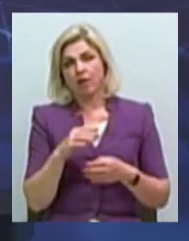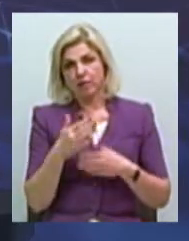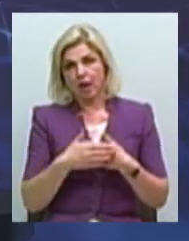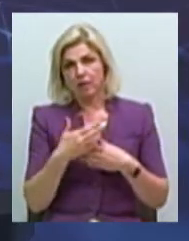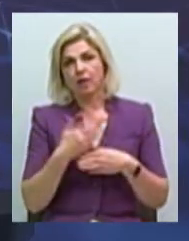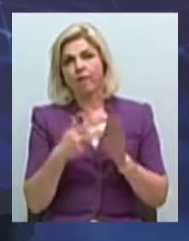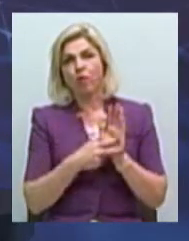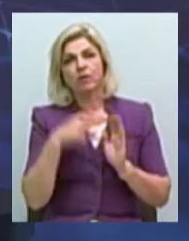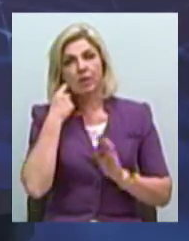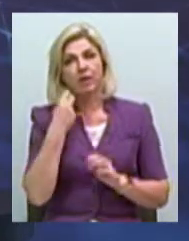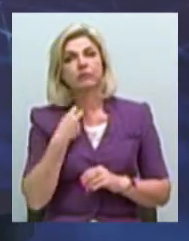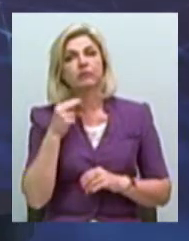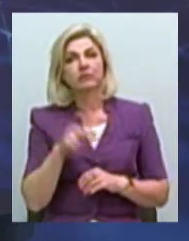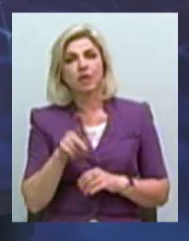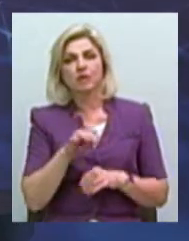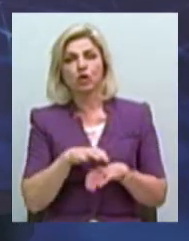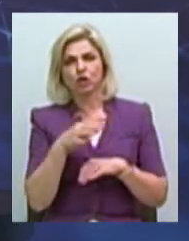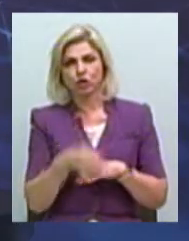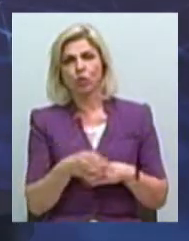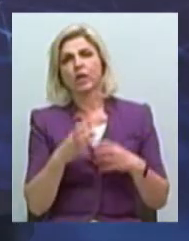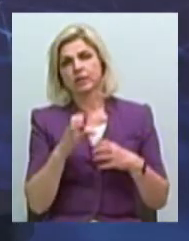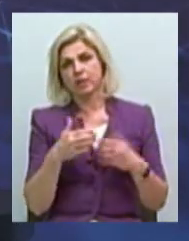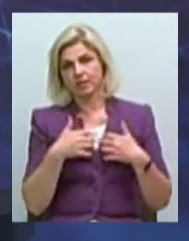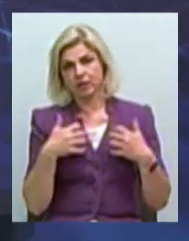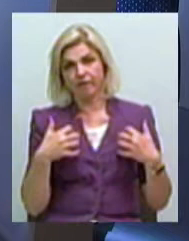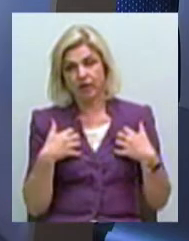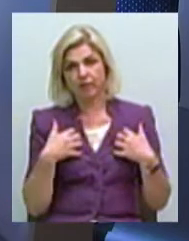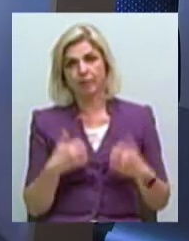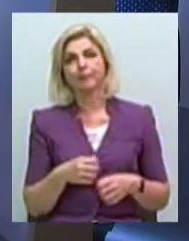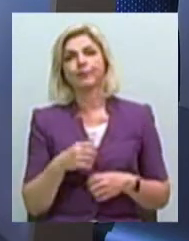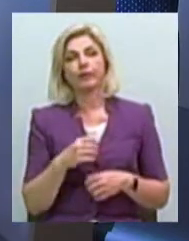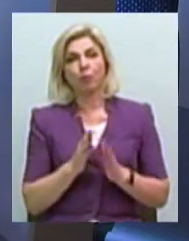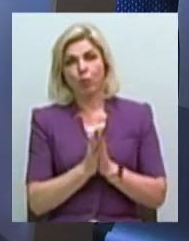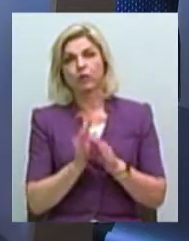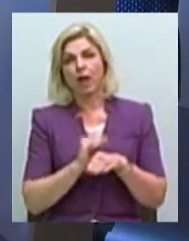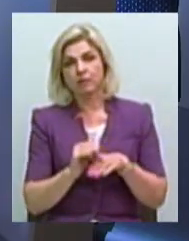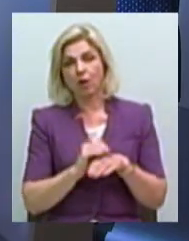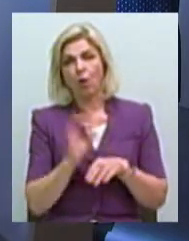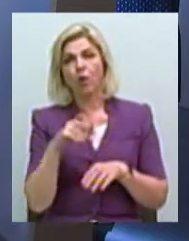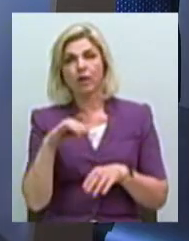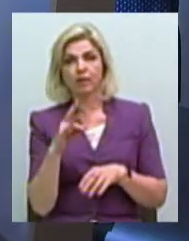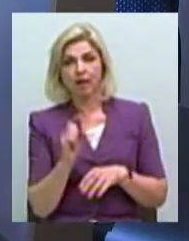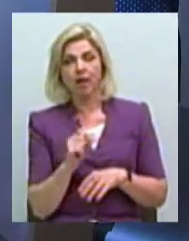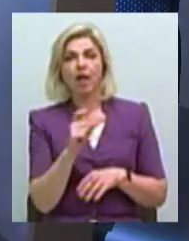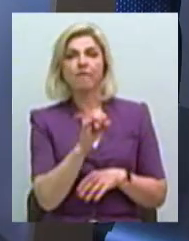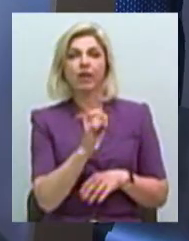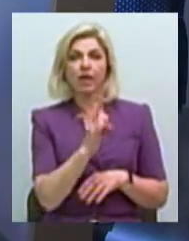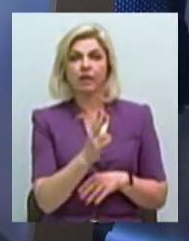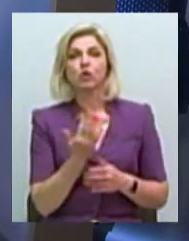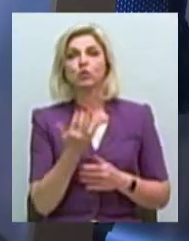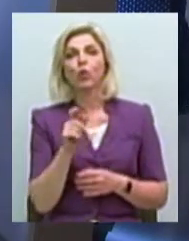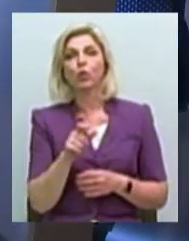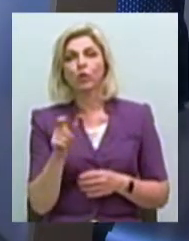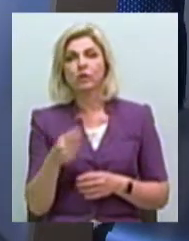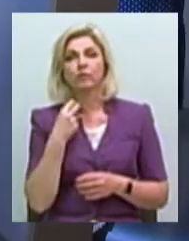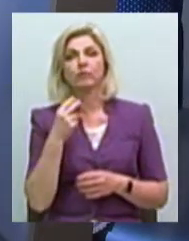років позбавлення волі за жорстоке поводження з тваринами. Будь ласка, Олена, Євген, скільки людей було